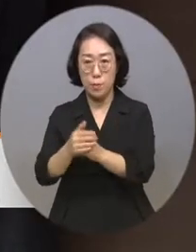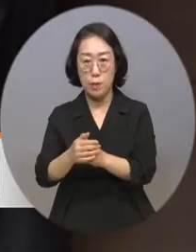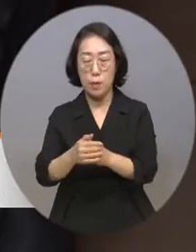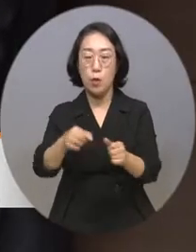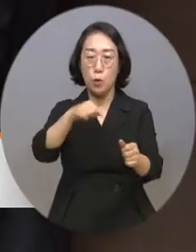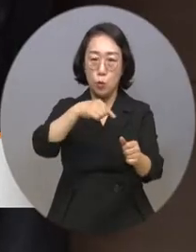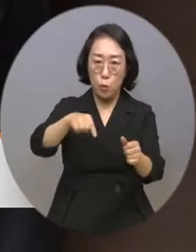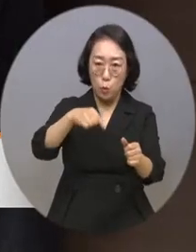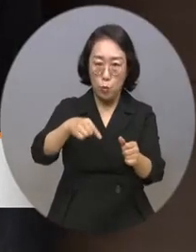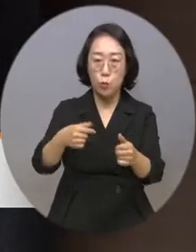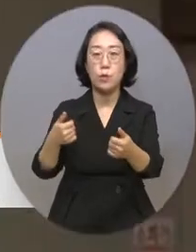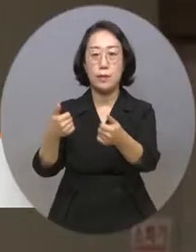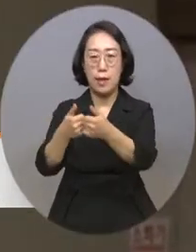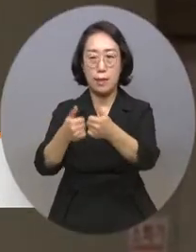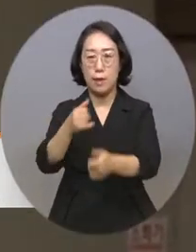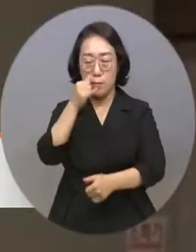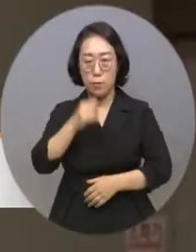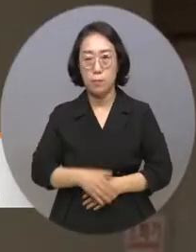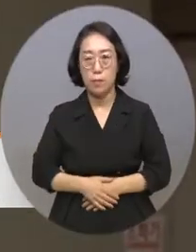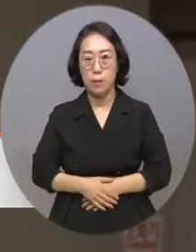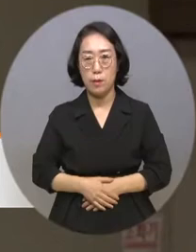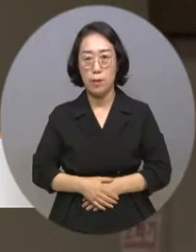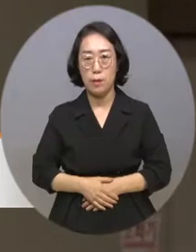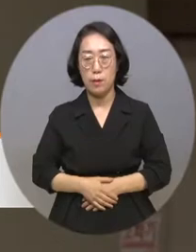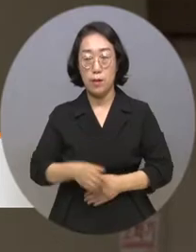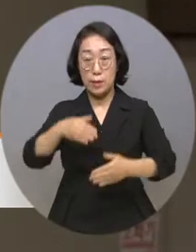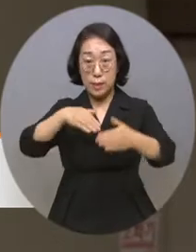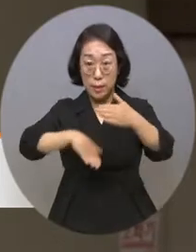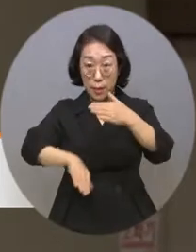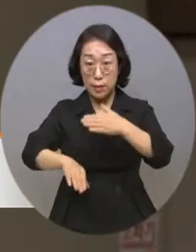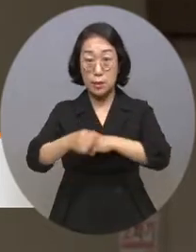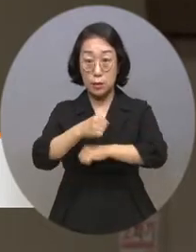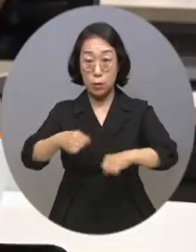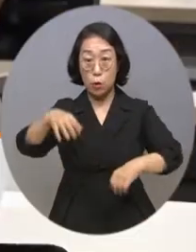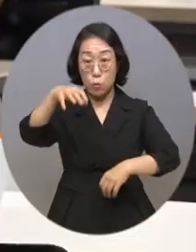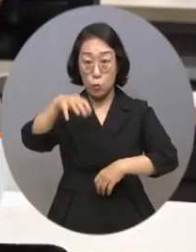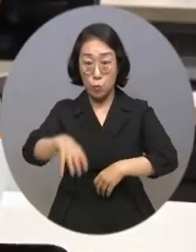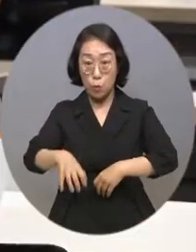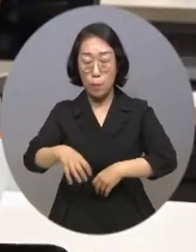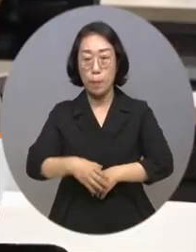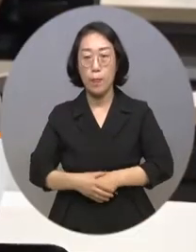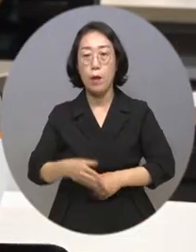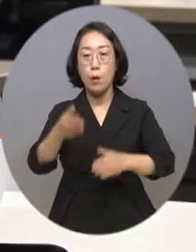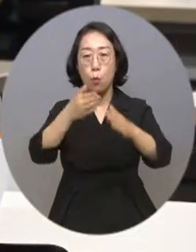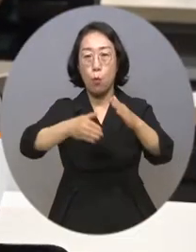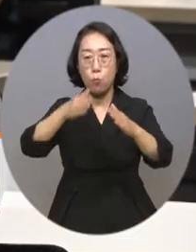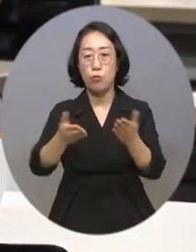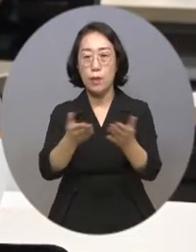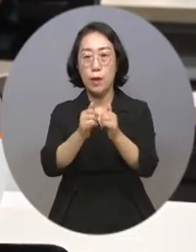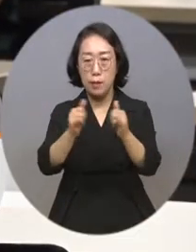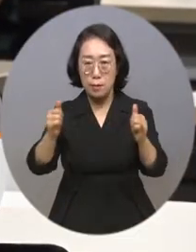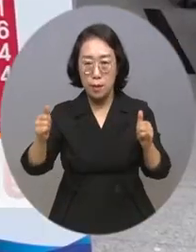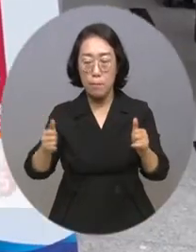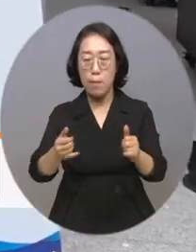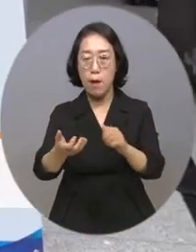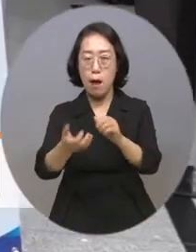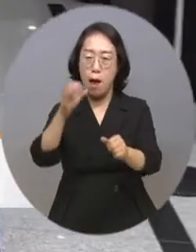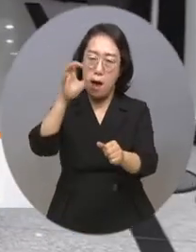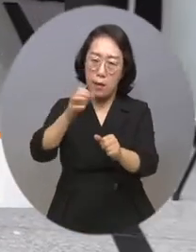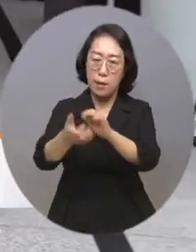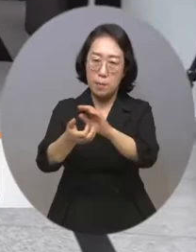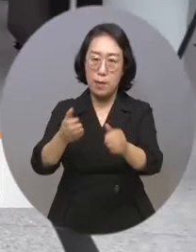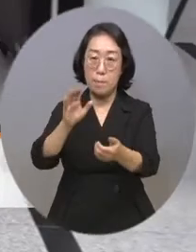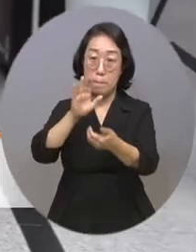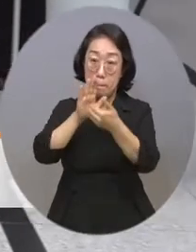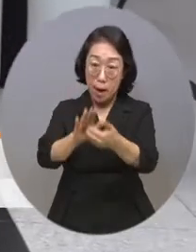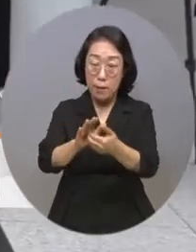이동 상담실이 열렸습니다. 지하 1층 대회의실에서는 담당 업무 공무원들에게 학대 예방 교육이